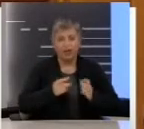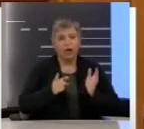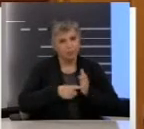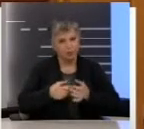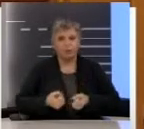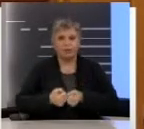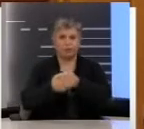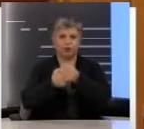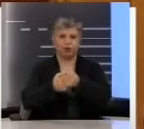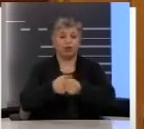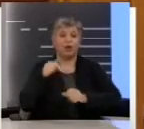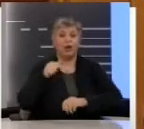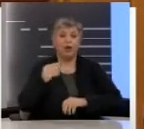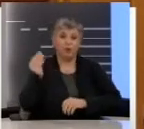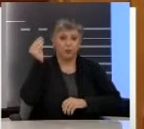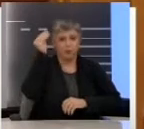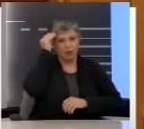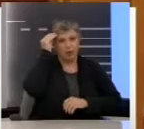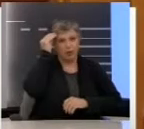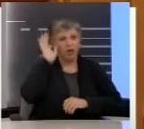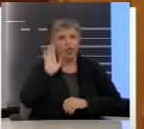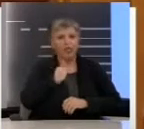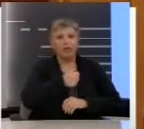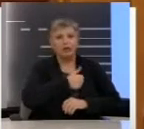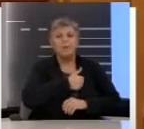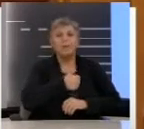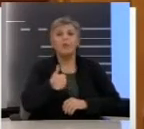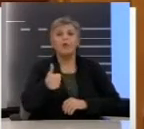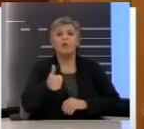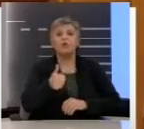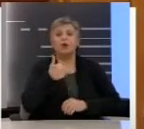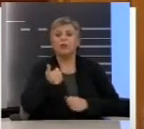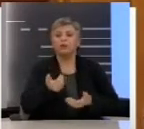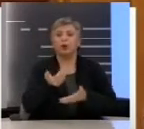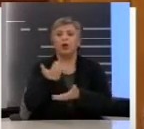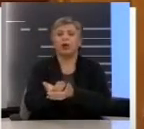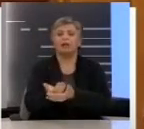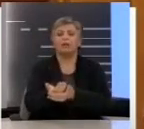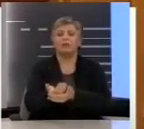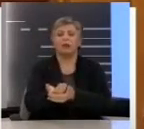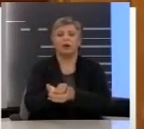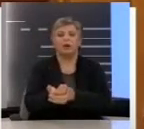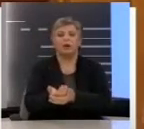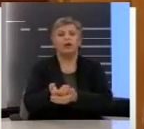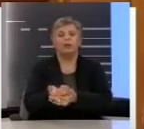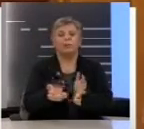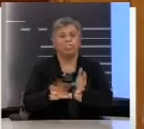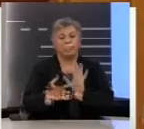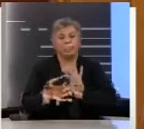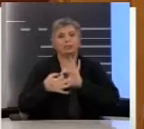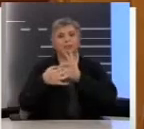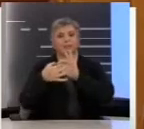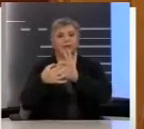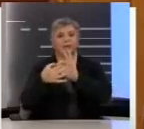μας, διότι δεν αρκεί μόνο να αντιμετωπιστεί το αίτημα από μια διεπιστημονική ομάδα, υπάρχει και συνέχεια, και